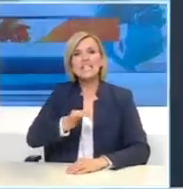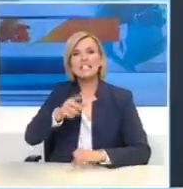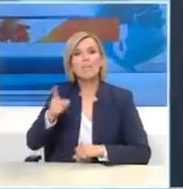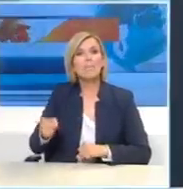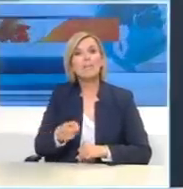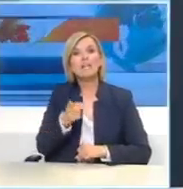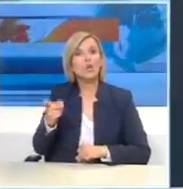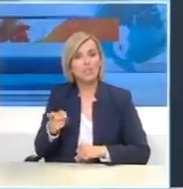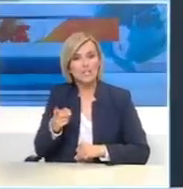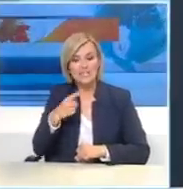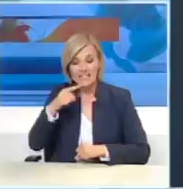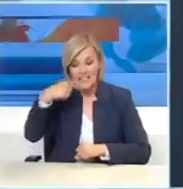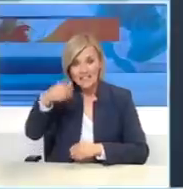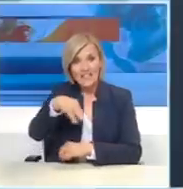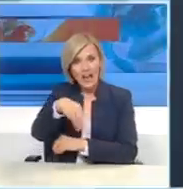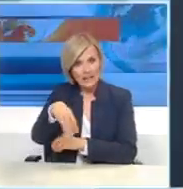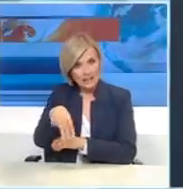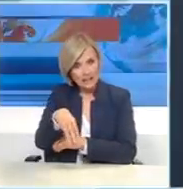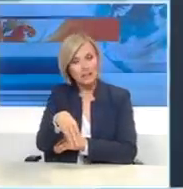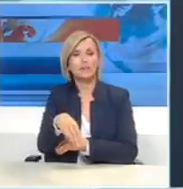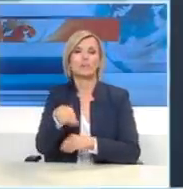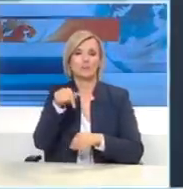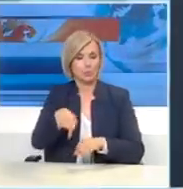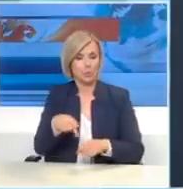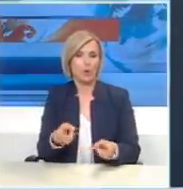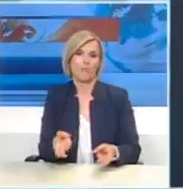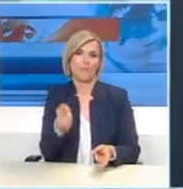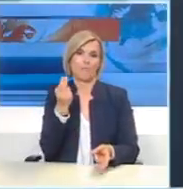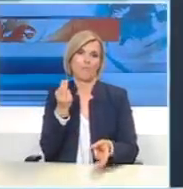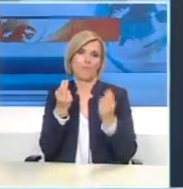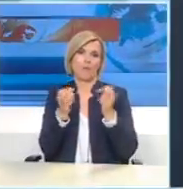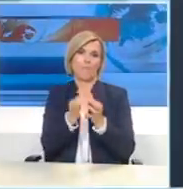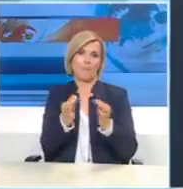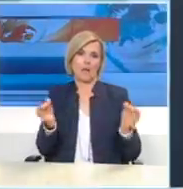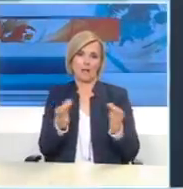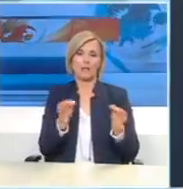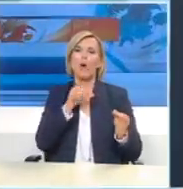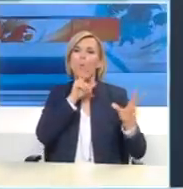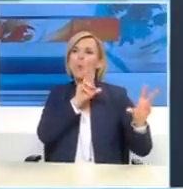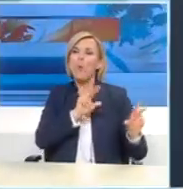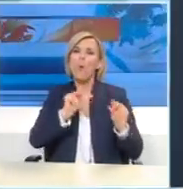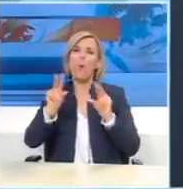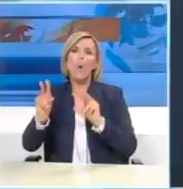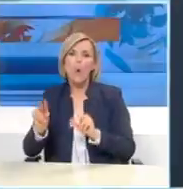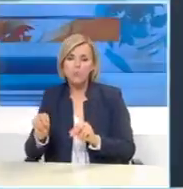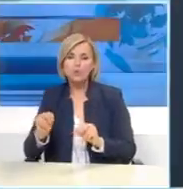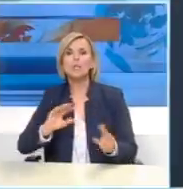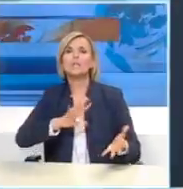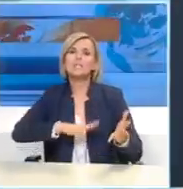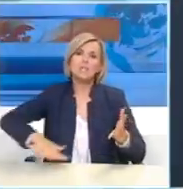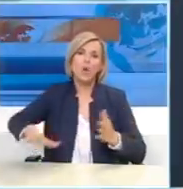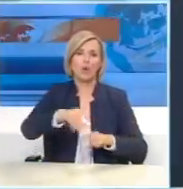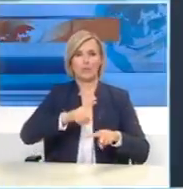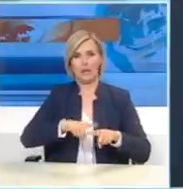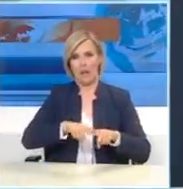28 Πέμπτου έρονται οι περιοριστικοί όροι για το νησί της Μυκόνου και θα ισχύσουν οι γενικοί περιοριστικοί όροι μετακίνησης που ισχύουν σε